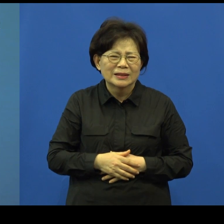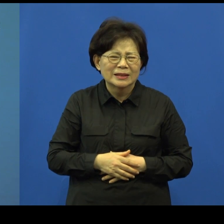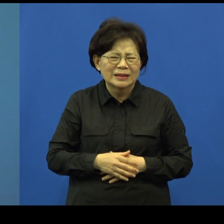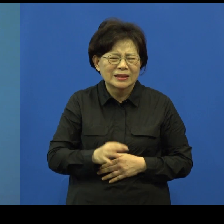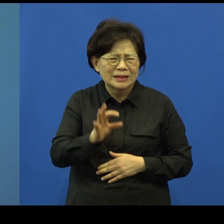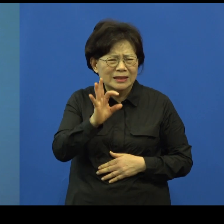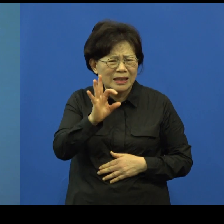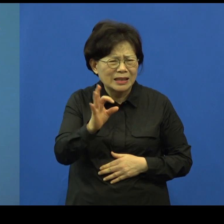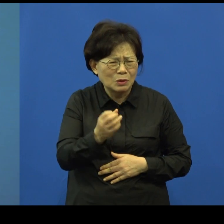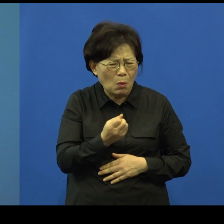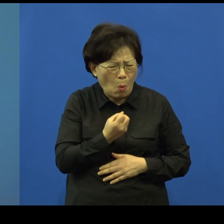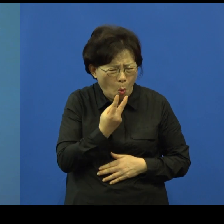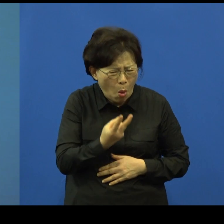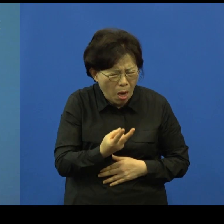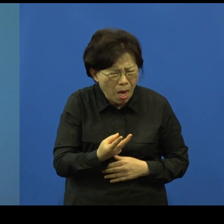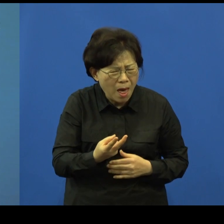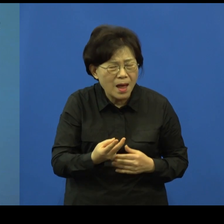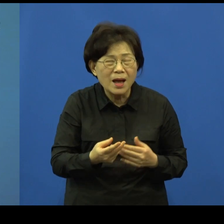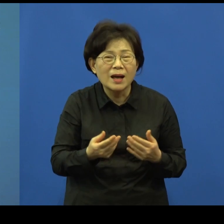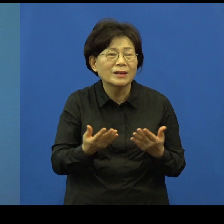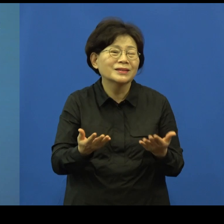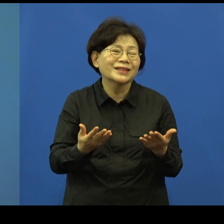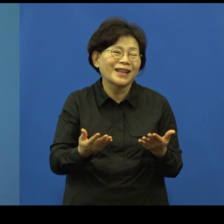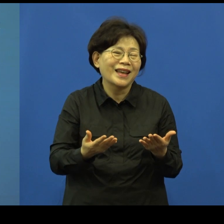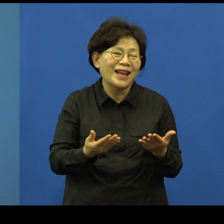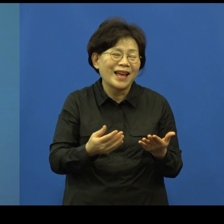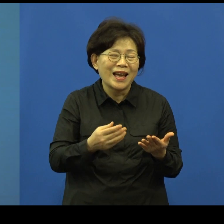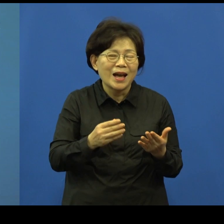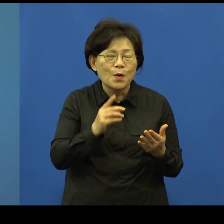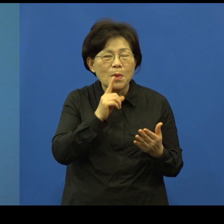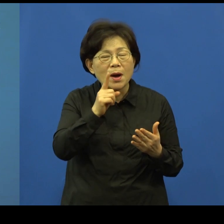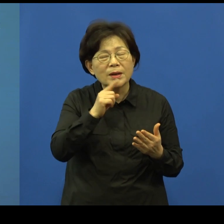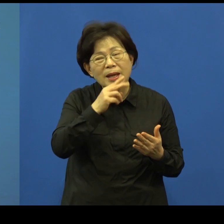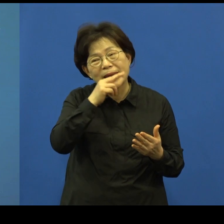나는지 이 언어에 향이 있는 거예요.